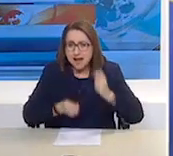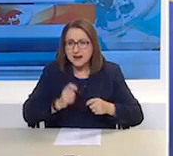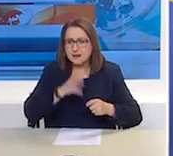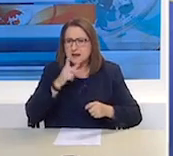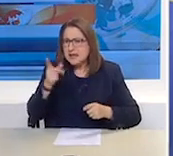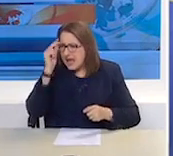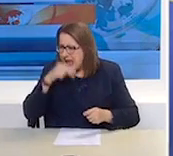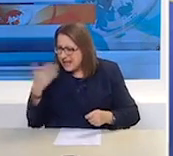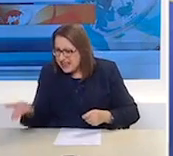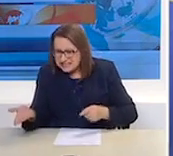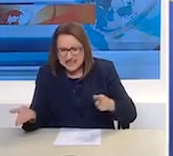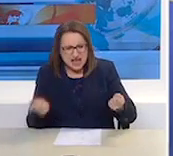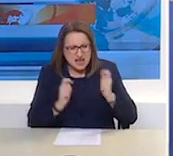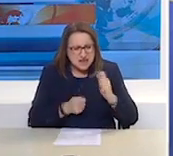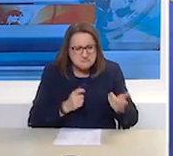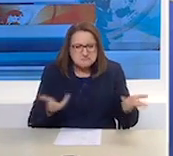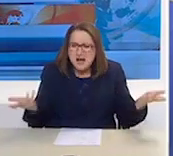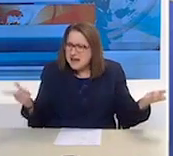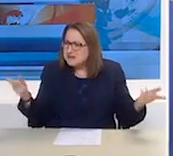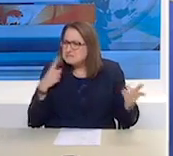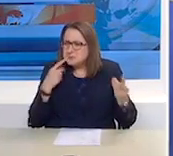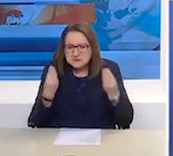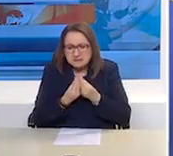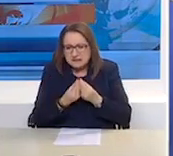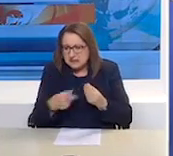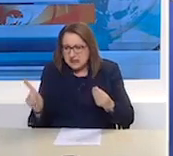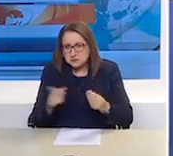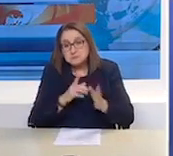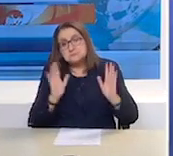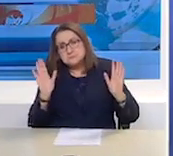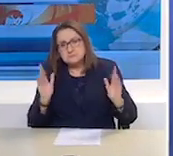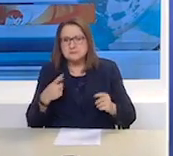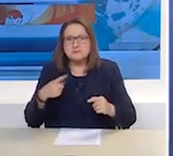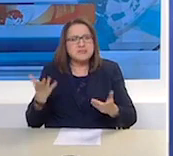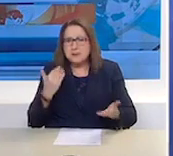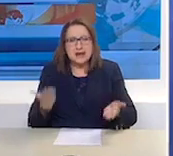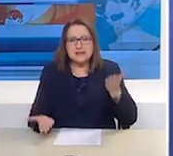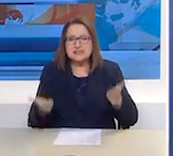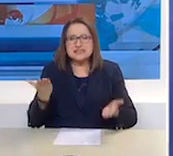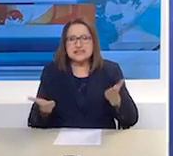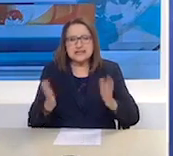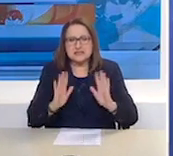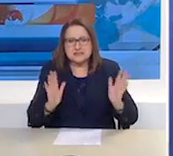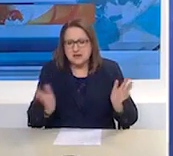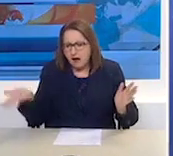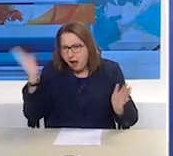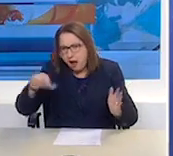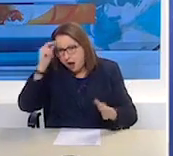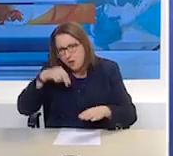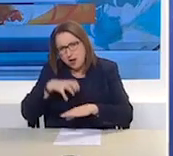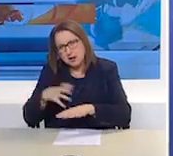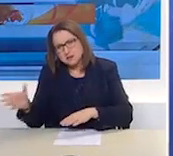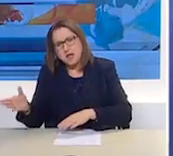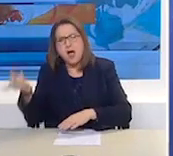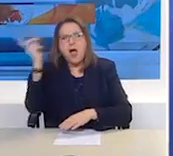σύγκριση και σε κάθε περίπτωση η οποιαδήποτε εμπλοκή ποτού μαζί με μουσική δημιουργεί